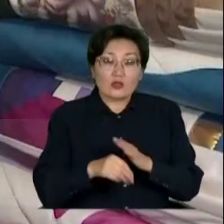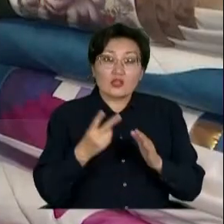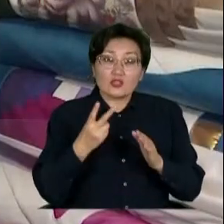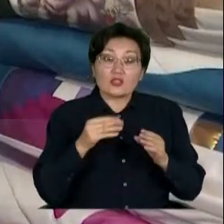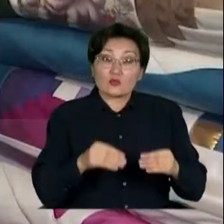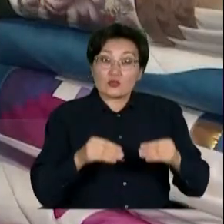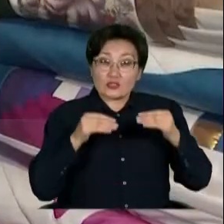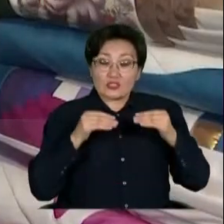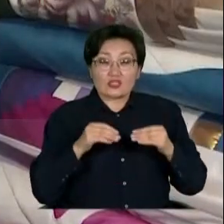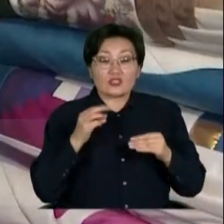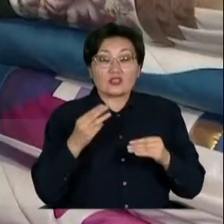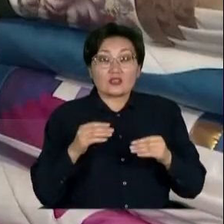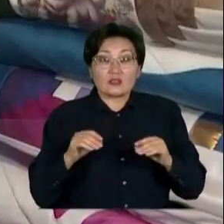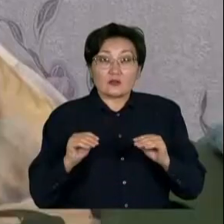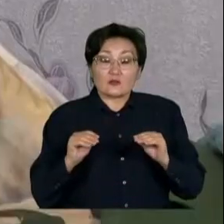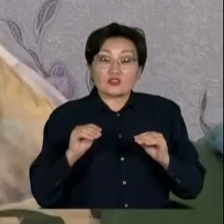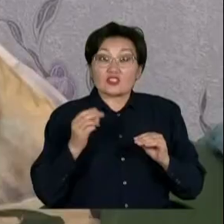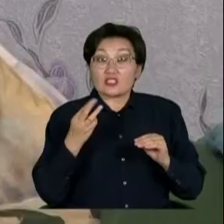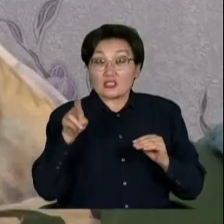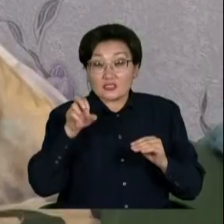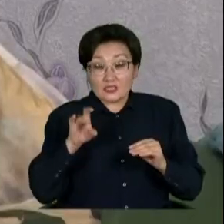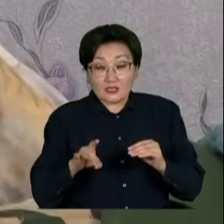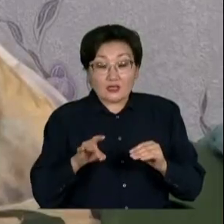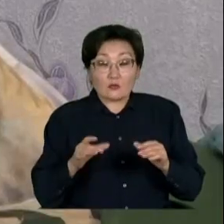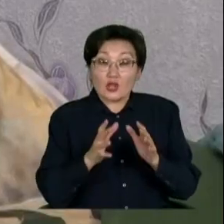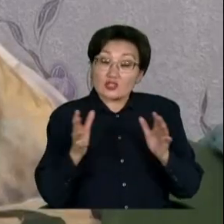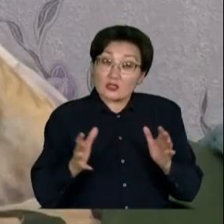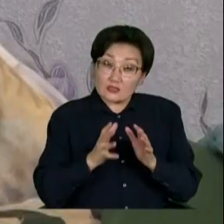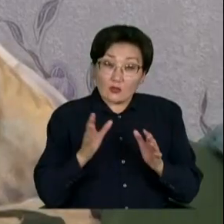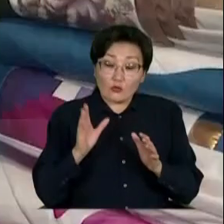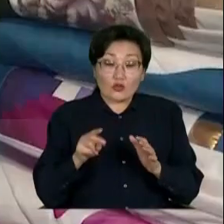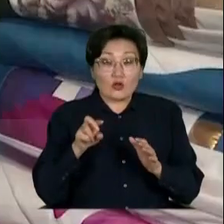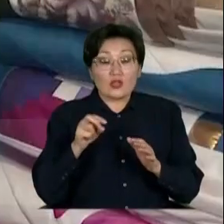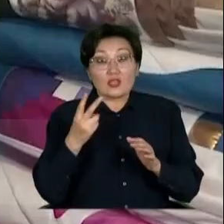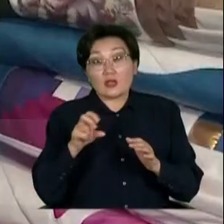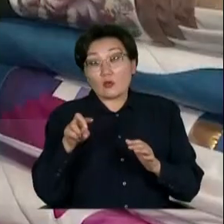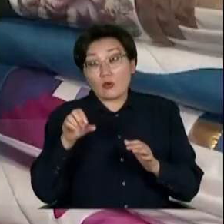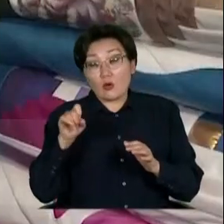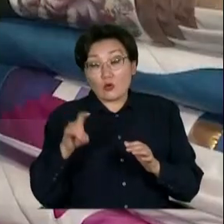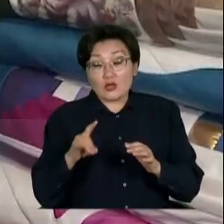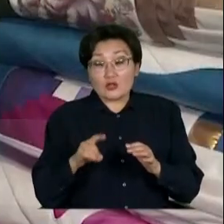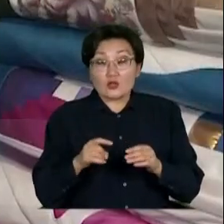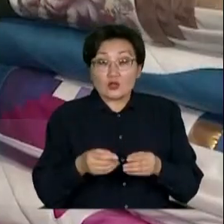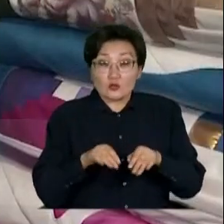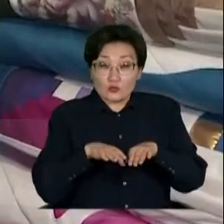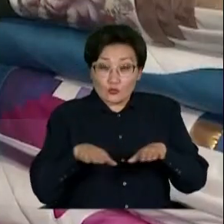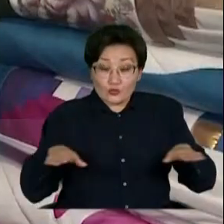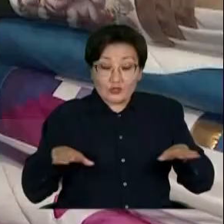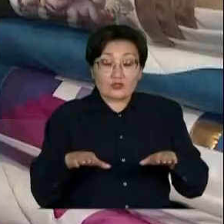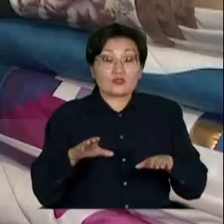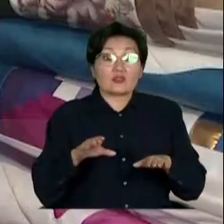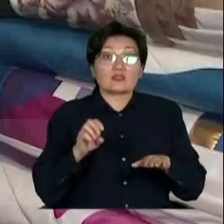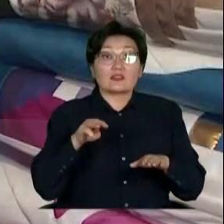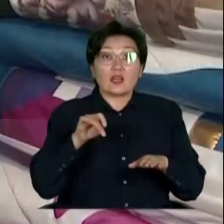жақшылы, шілтері, екі баулығы, мамықтан жастығы болады. Төсенші, татпасы, үкіз аламыз